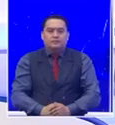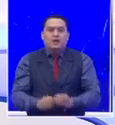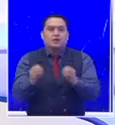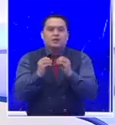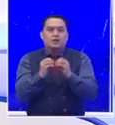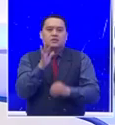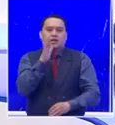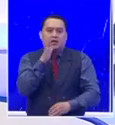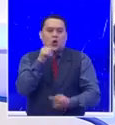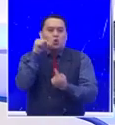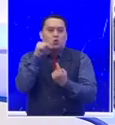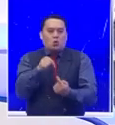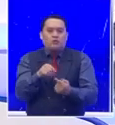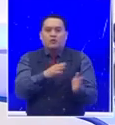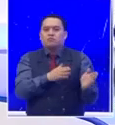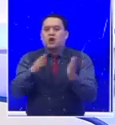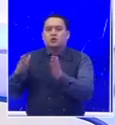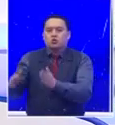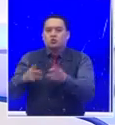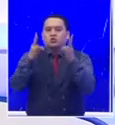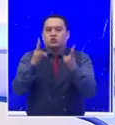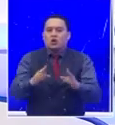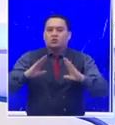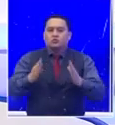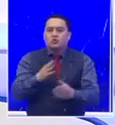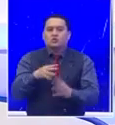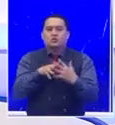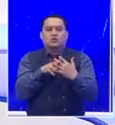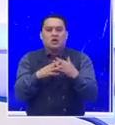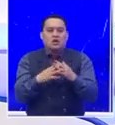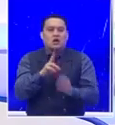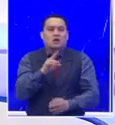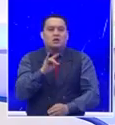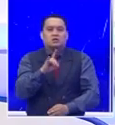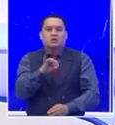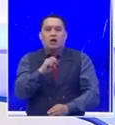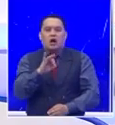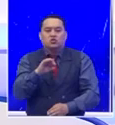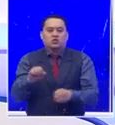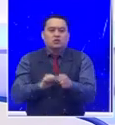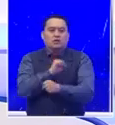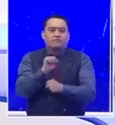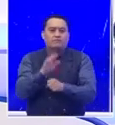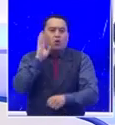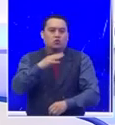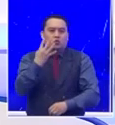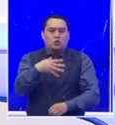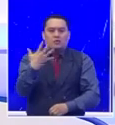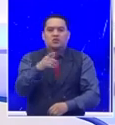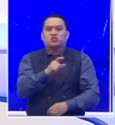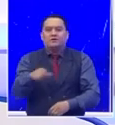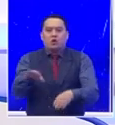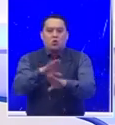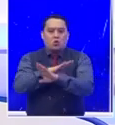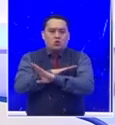10 лет. Ровно столько времени прошло с момента трагедии в селе Кызлагаш. В результате прорыва плотины погибли 45 человек. Еще